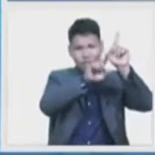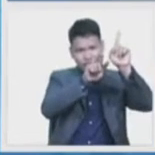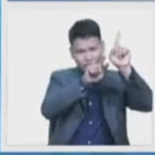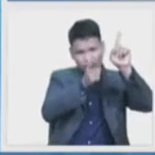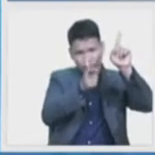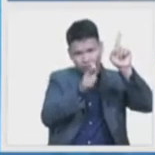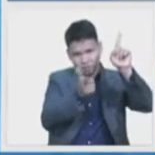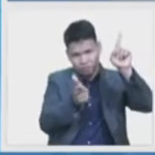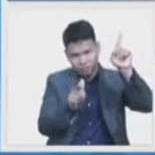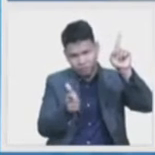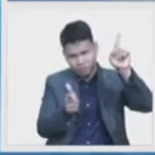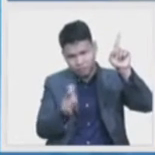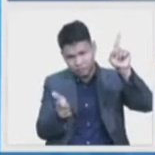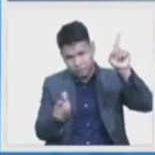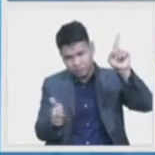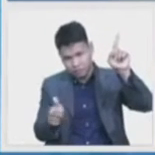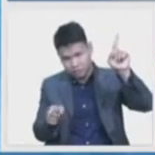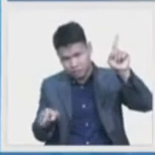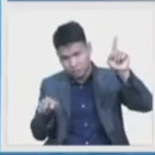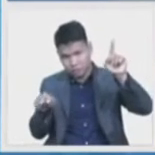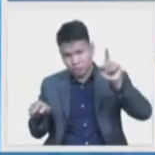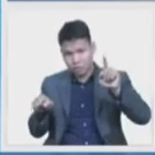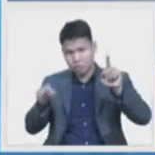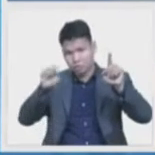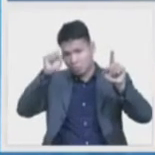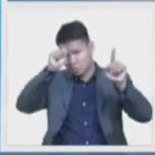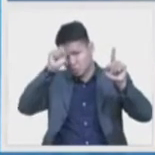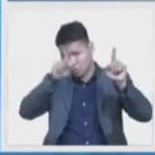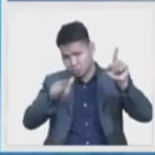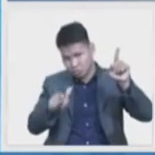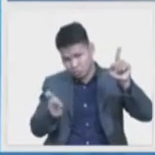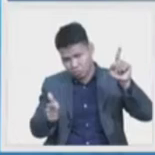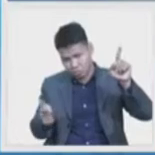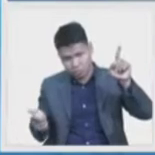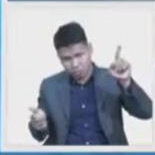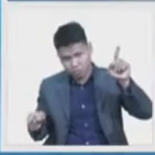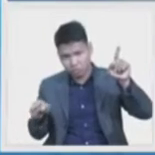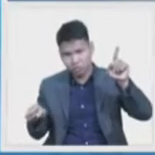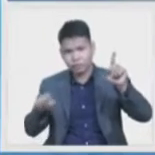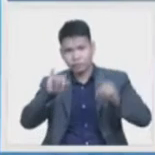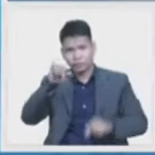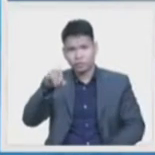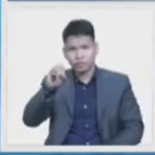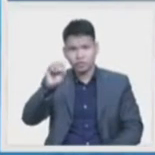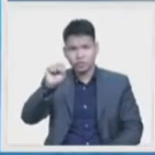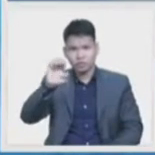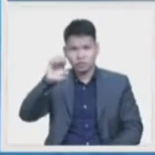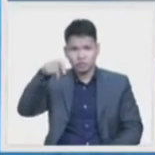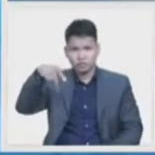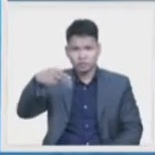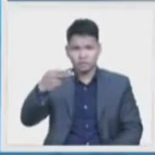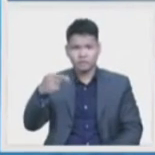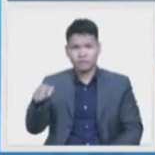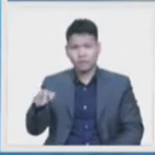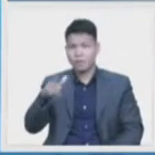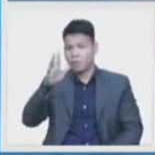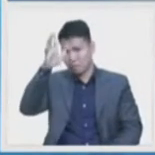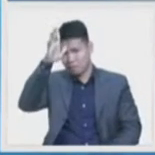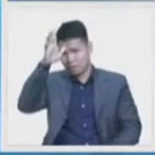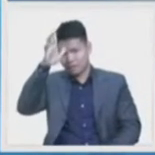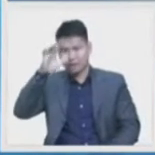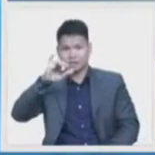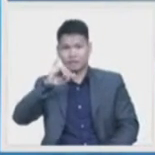Matthew traces it through Solomon, the line of Joseph, nga iyang